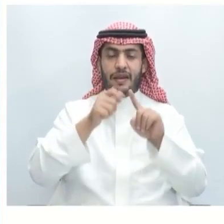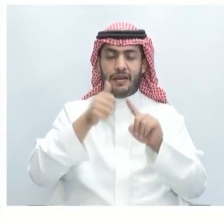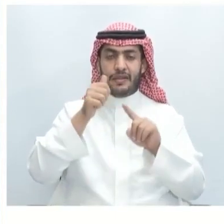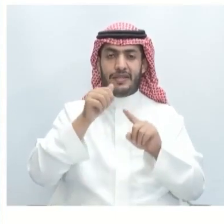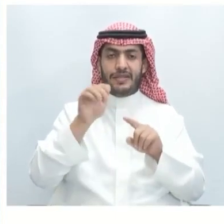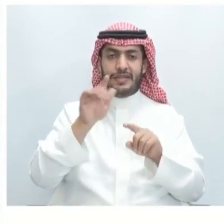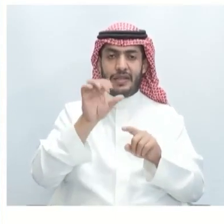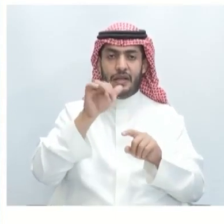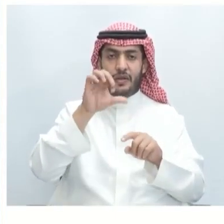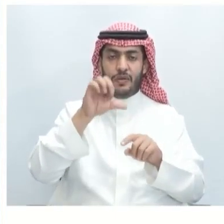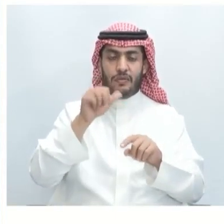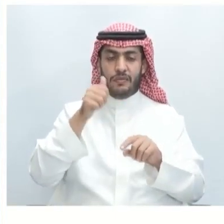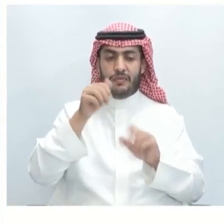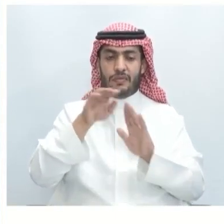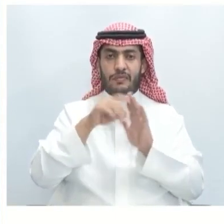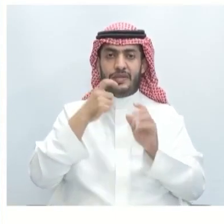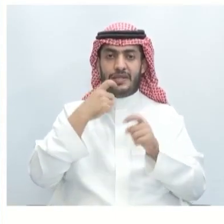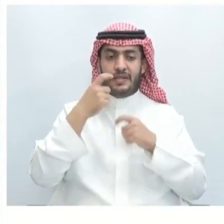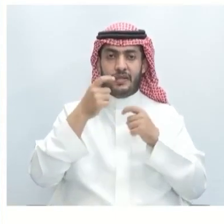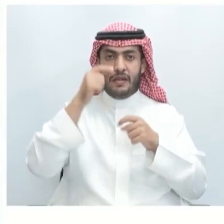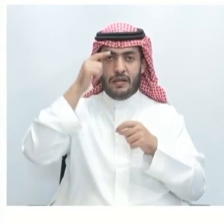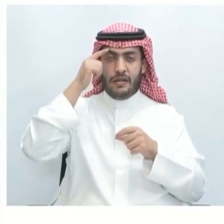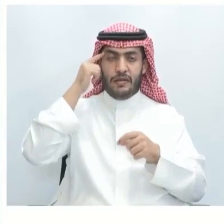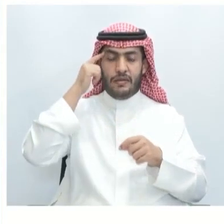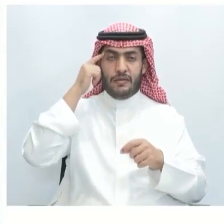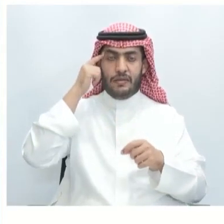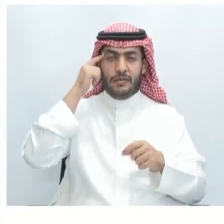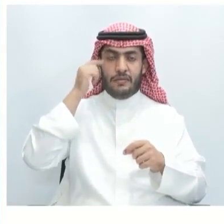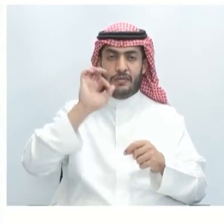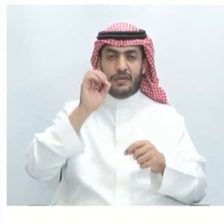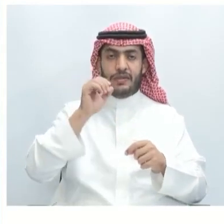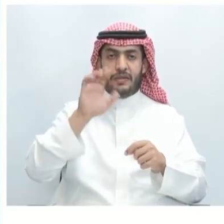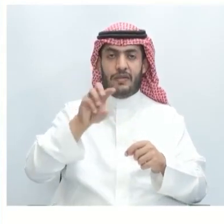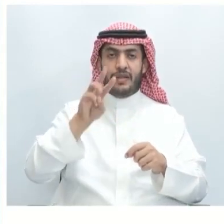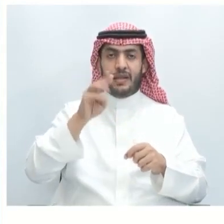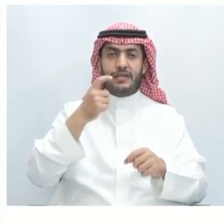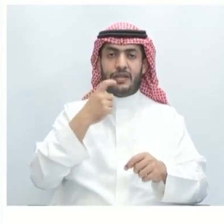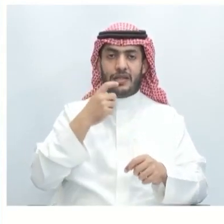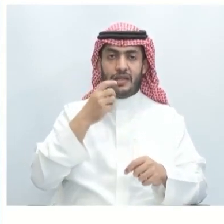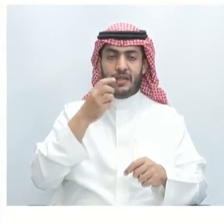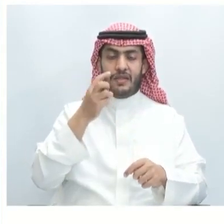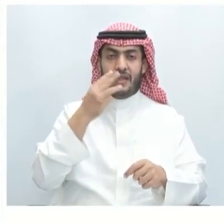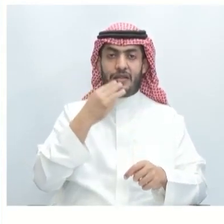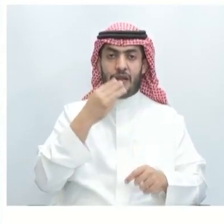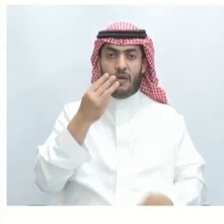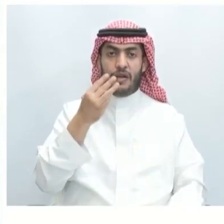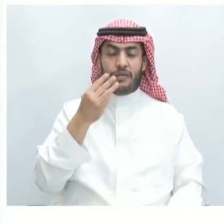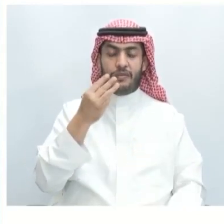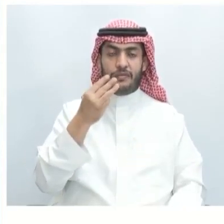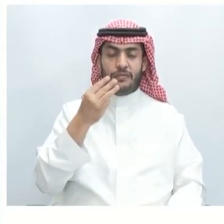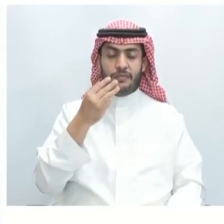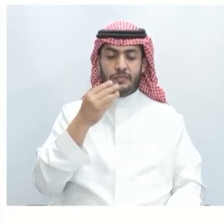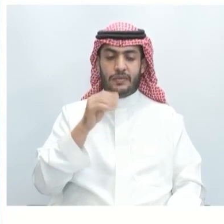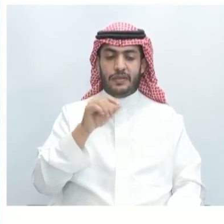وهو بالتاكيد سيظهر في اخر سنه اذا كان لديك كما ذكرنا في السابق لدينا ثلاث سنوات سيظهر في السنه الثالثه نتائج